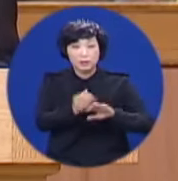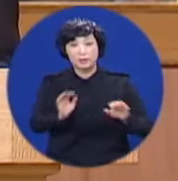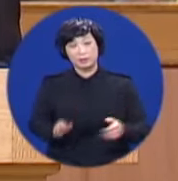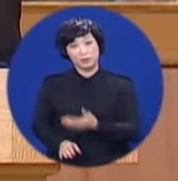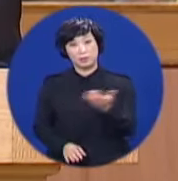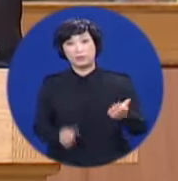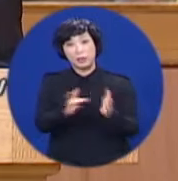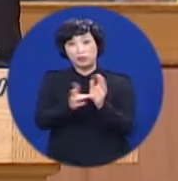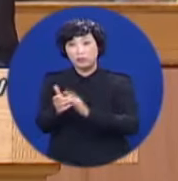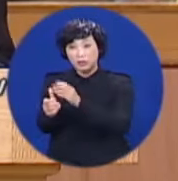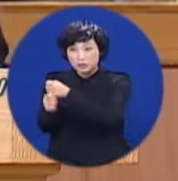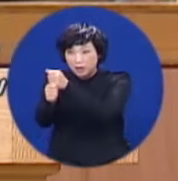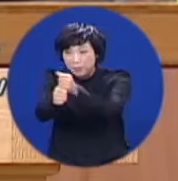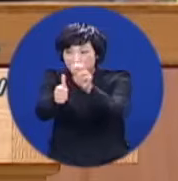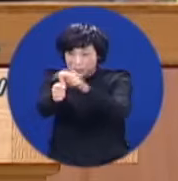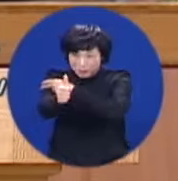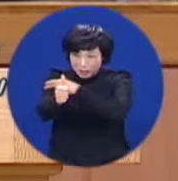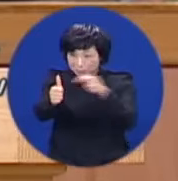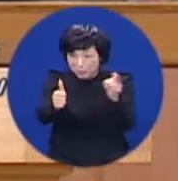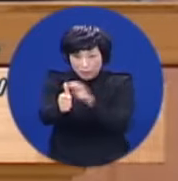예수가 잡혀서 저렇게 매맞고